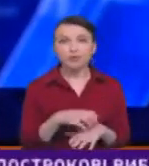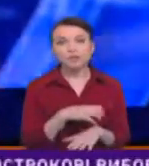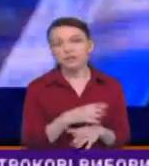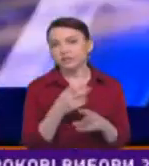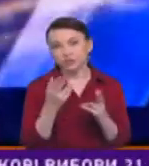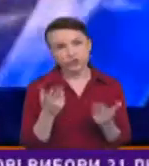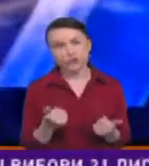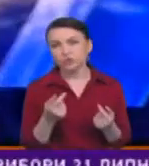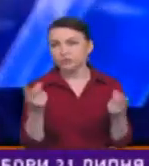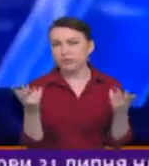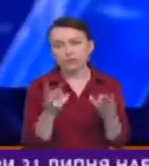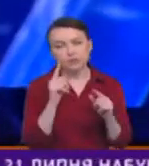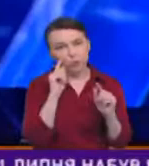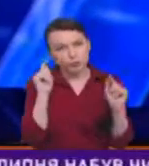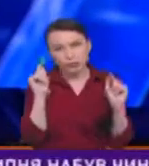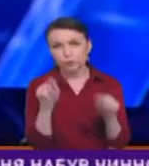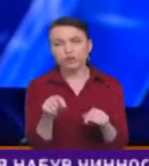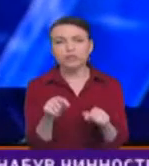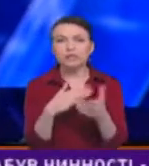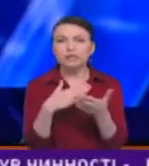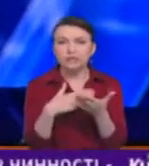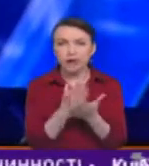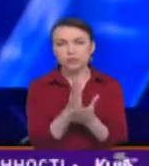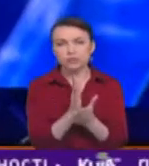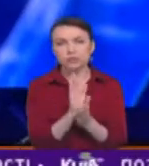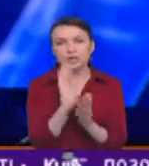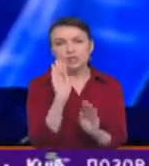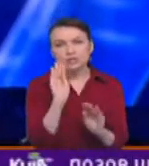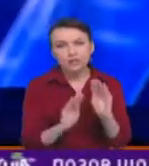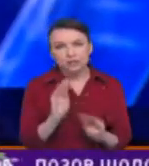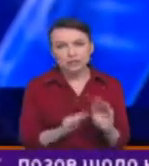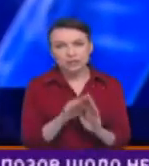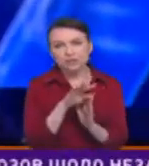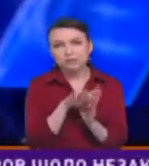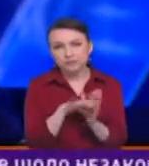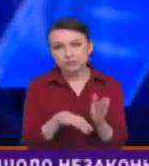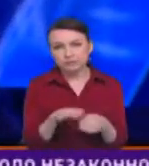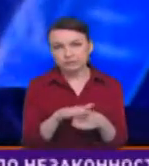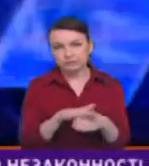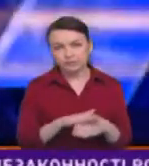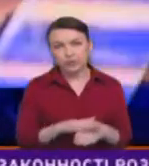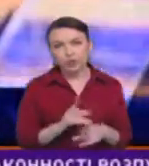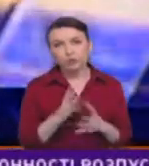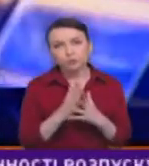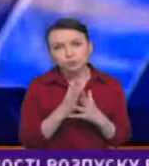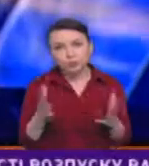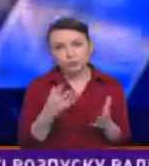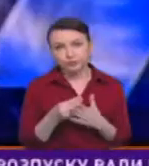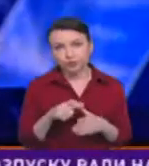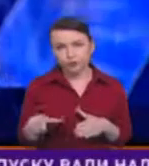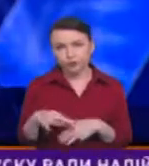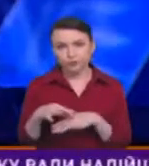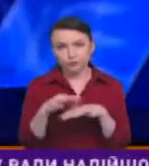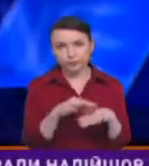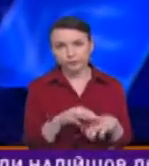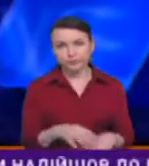їм необхідно сконцентруватися все ж таки на якості складення списків для того, щоб провести більше своїх людей в парламент. А мажоритарні? От я